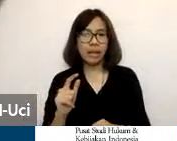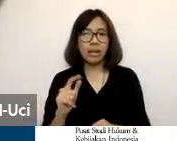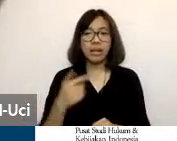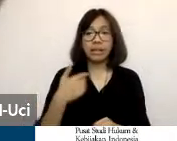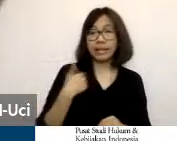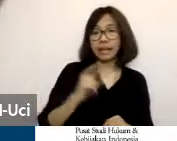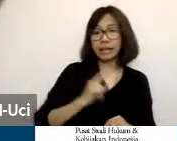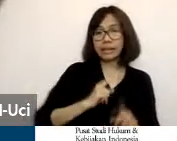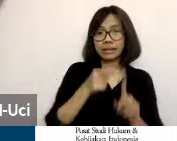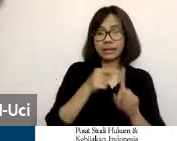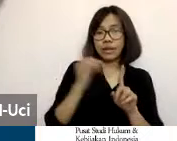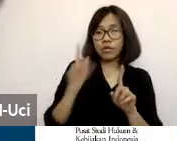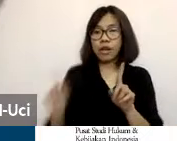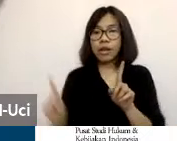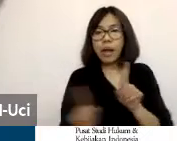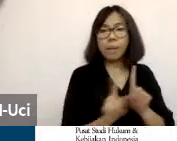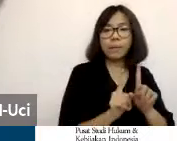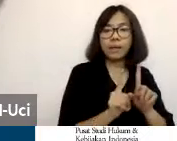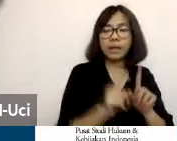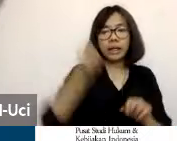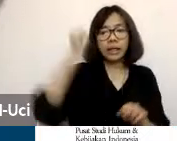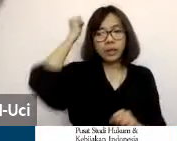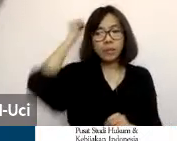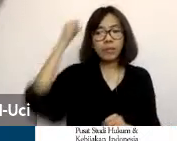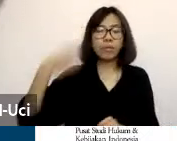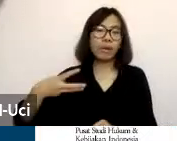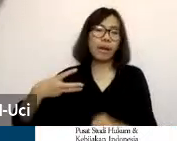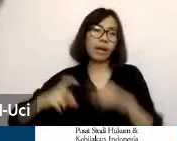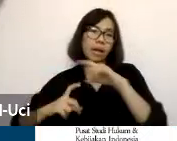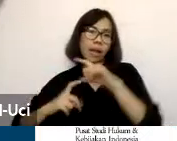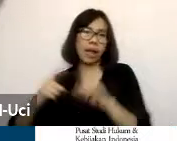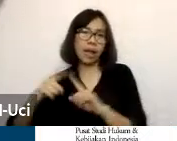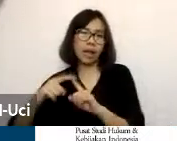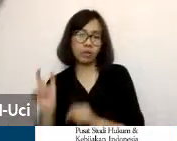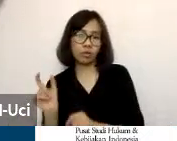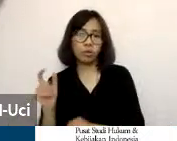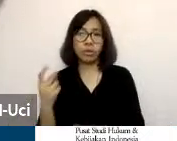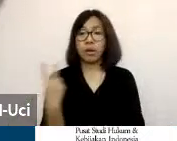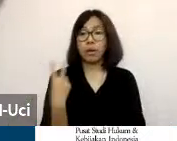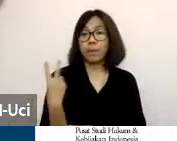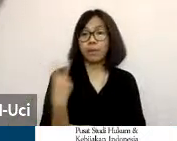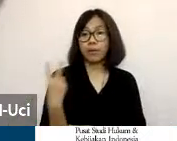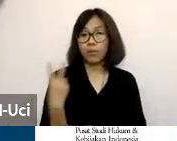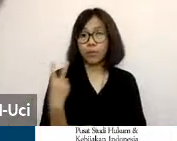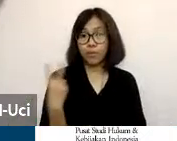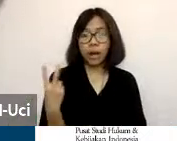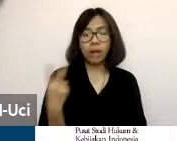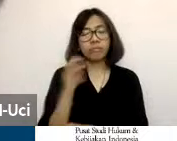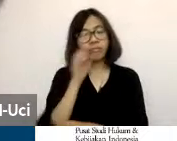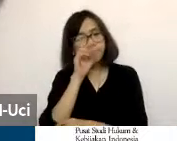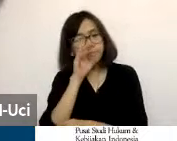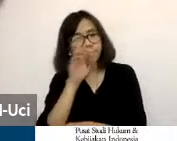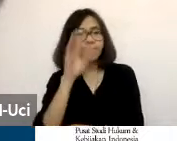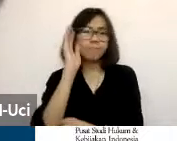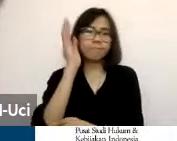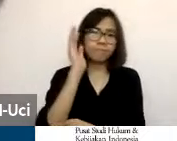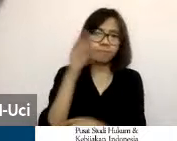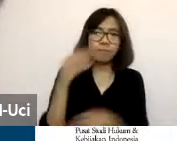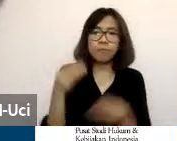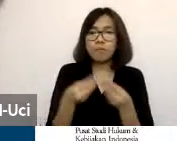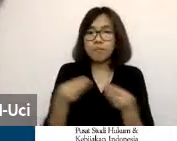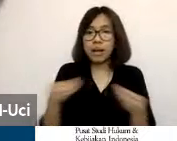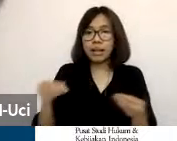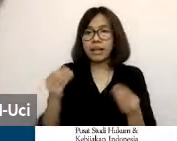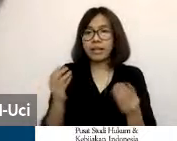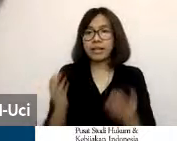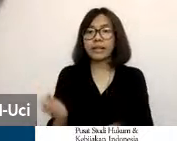sudah ada Ibu s2ddi arifianti Jadi kami akan berdua manfaatkan materi ini nanti bagian pertama